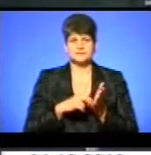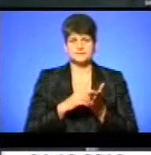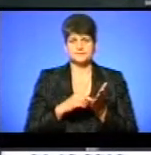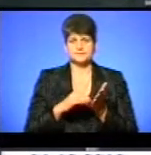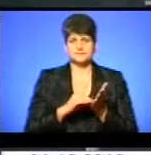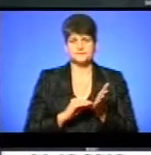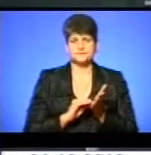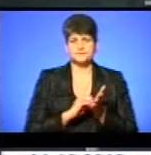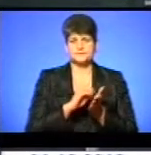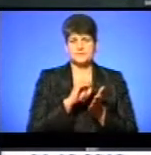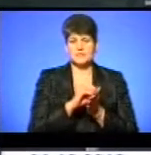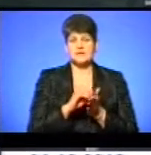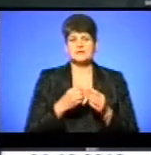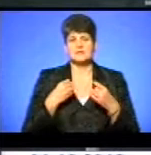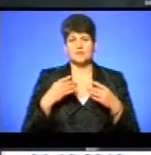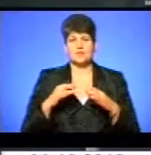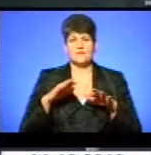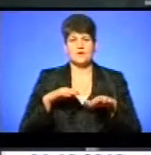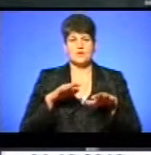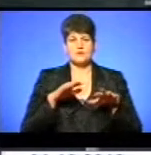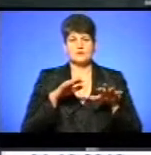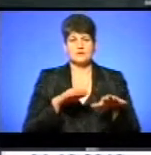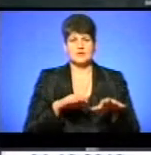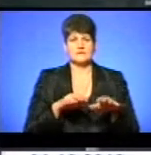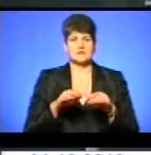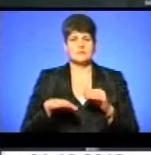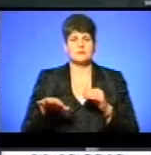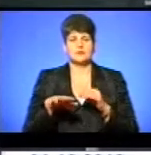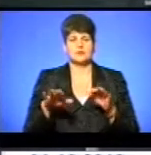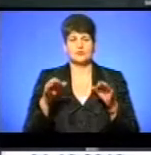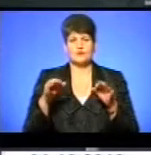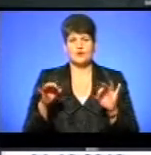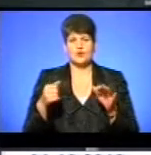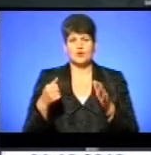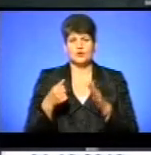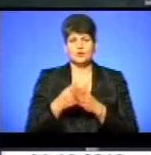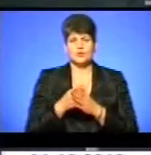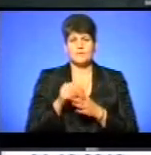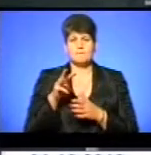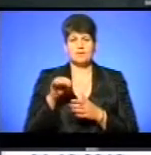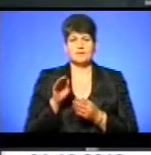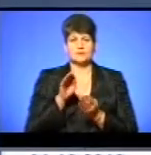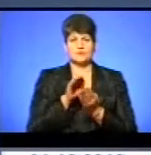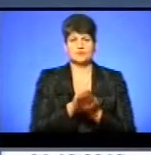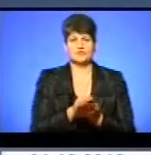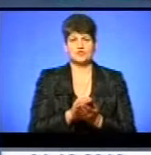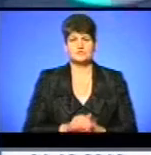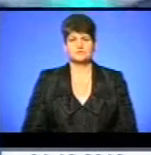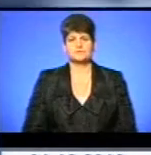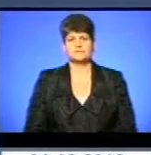марки та урочиста хода від Майдану Волі до могил січових стрільців на Миколинецькому кладовищі.